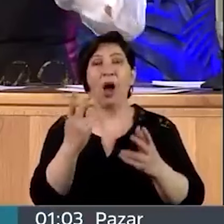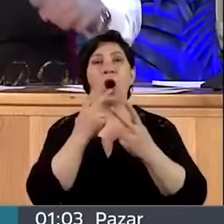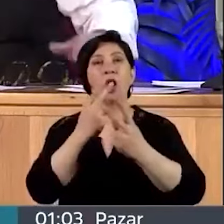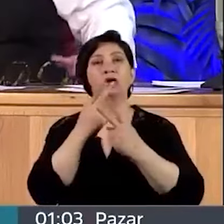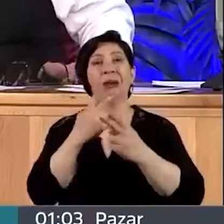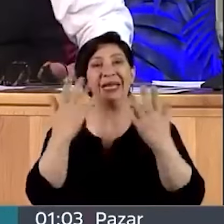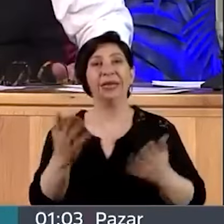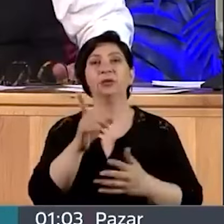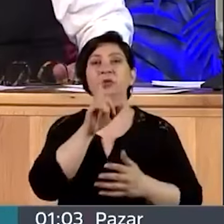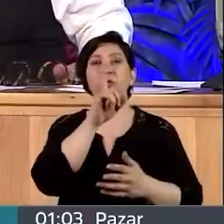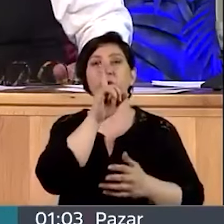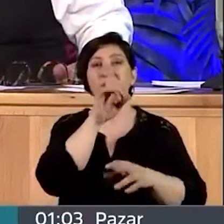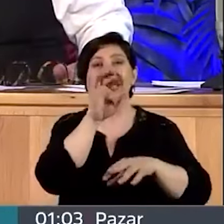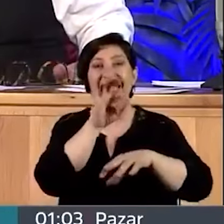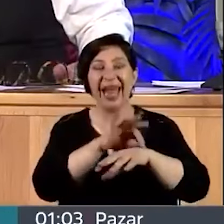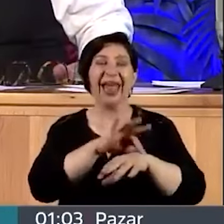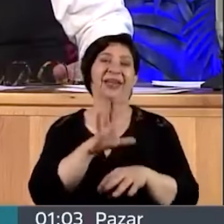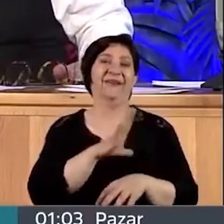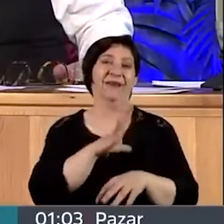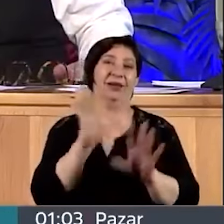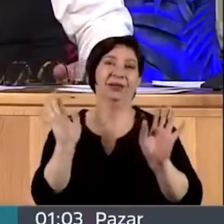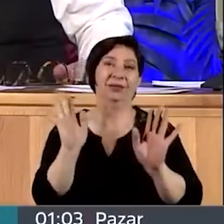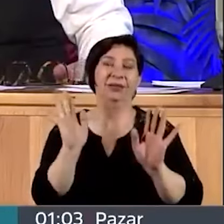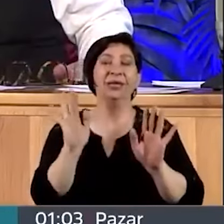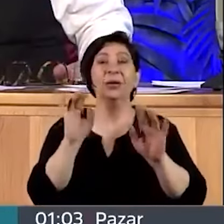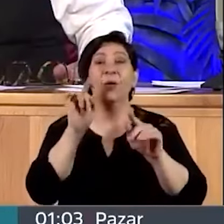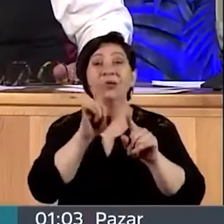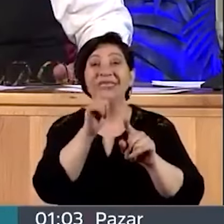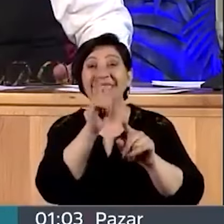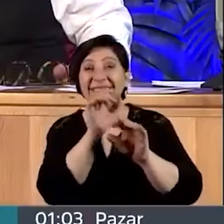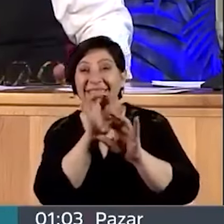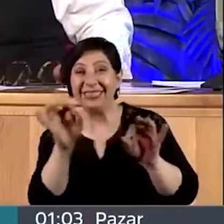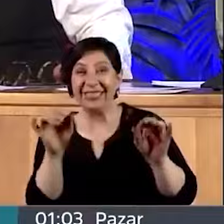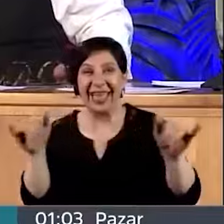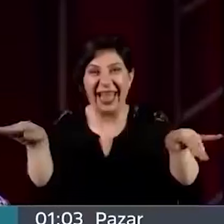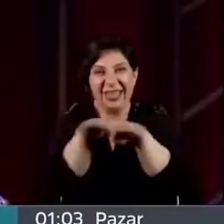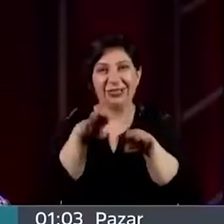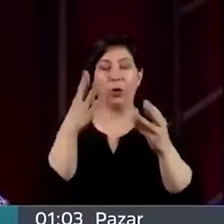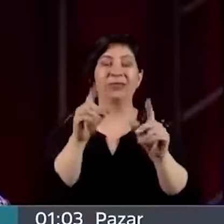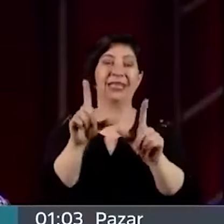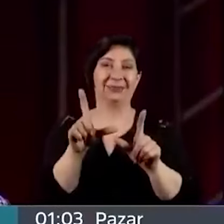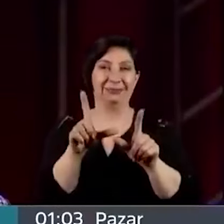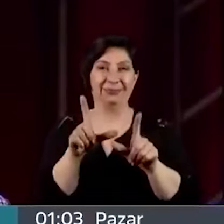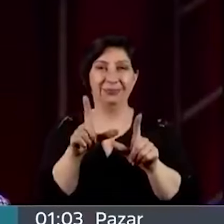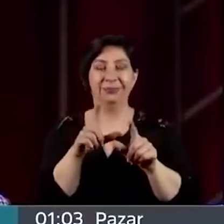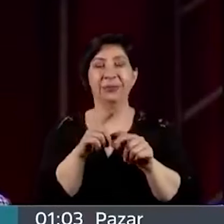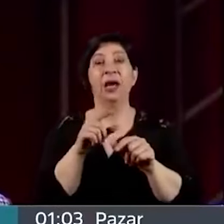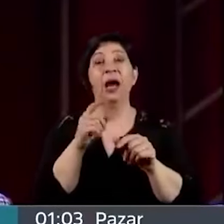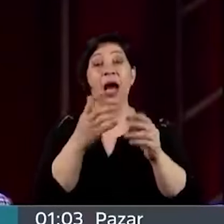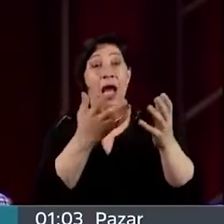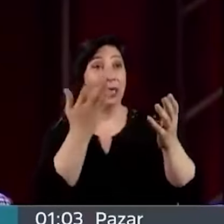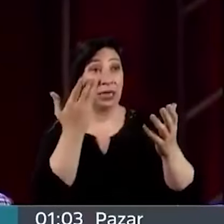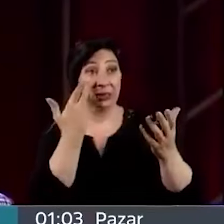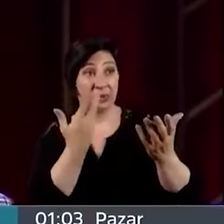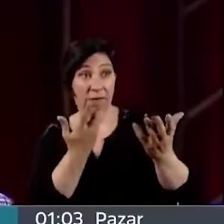konuşmak kadar sustuğun yerlerde. Aynen öyle. Söylediğin şeyin timingiyle sessizliğin timingi diye. Sessizlik. Evet, o sessizliğin timingi. Aldın mı